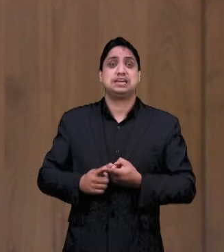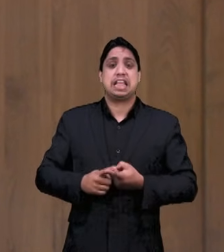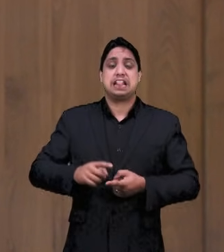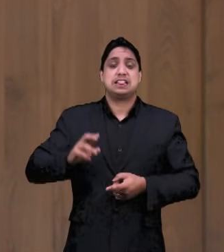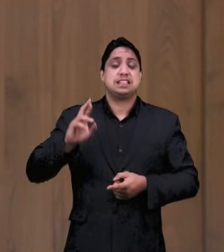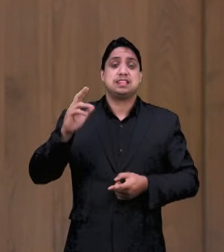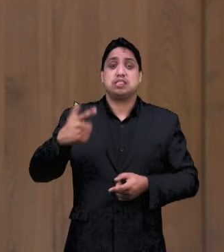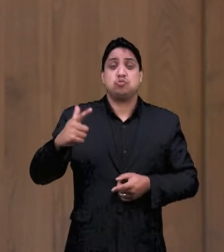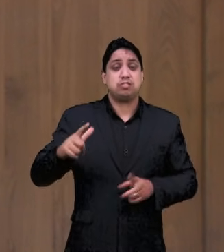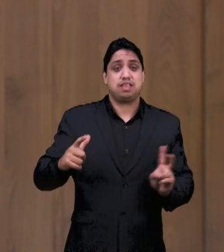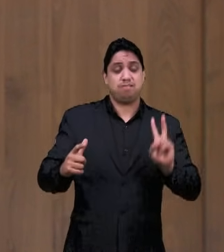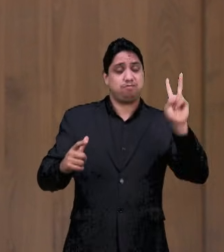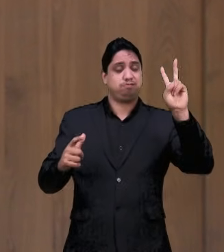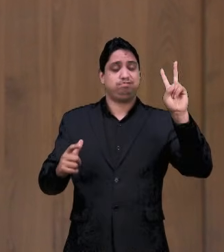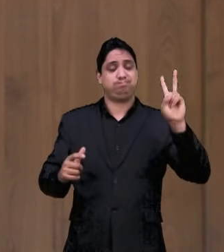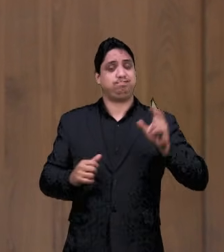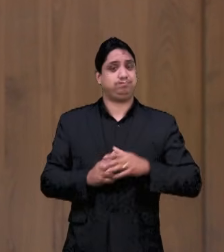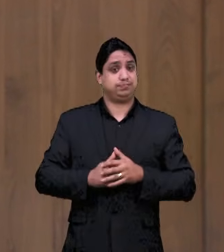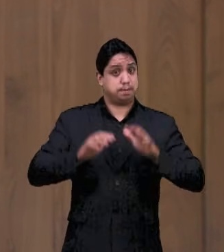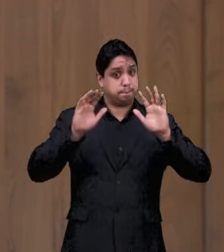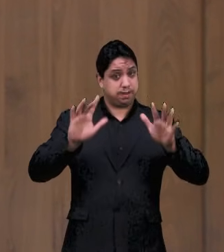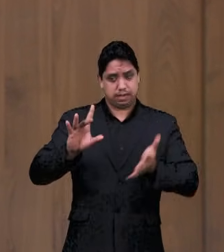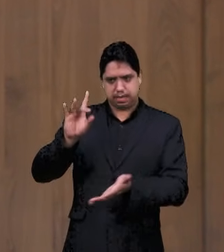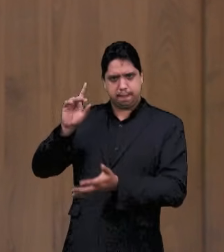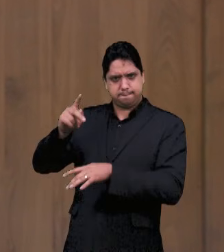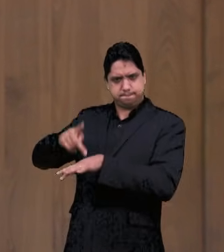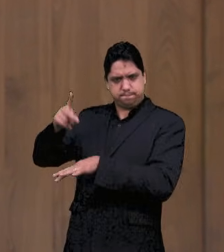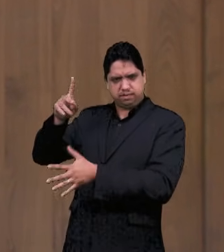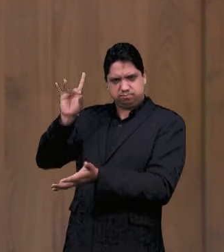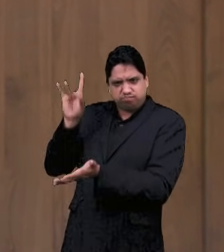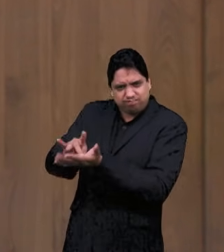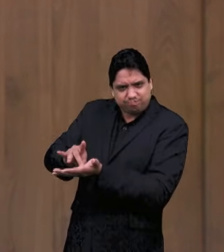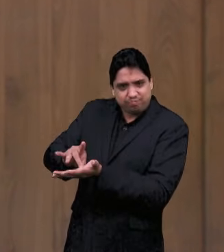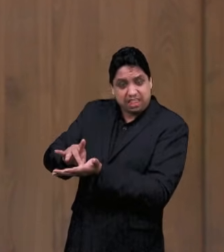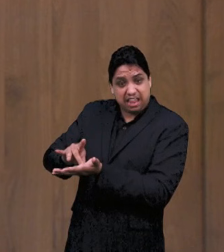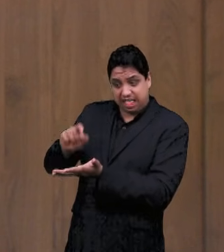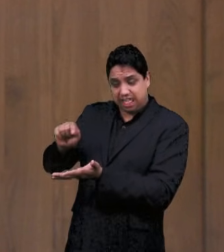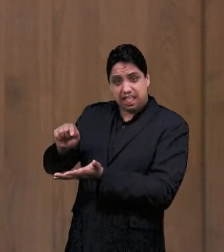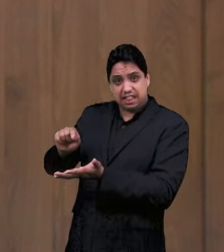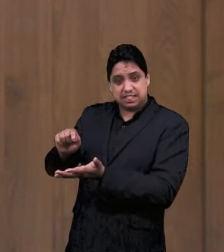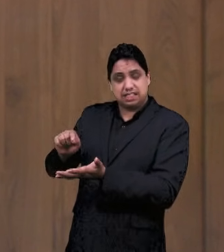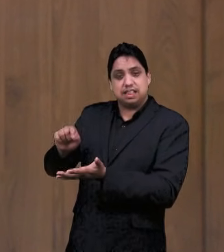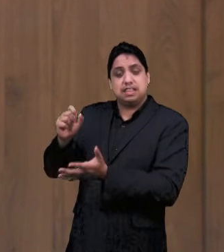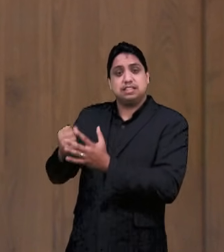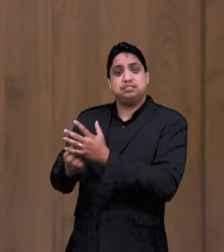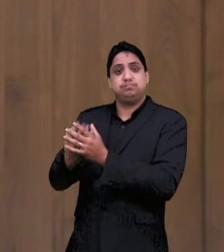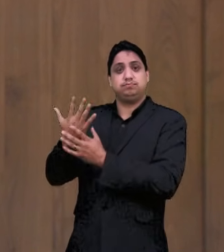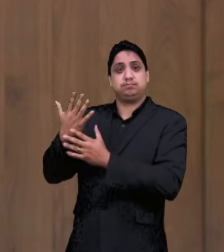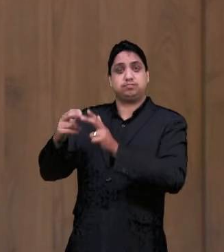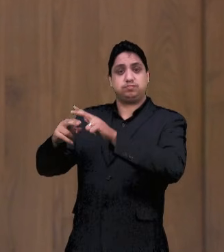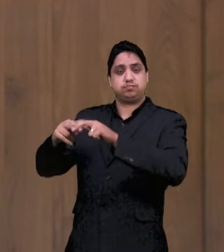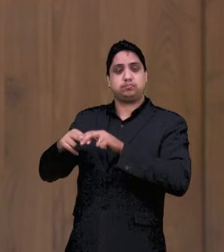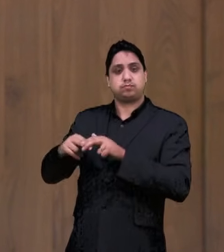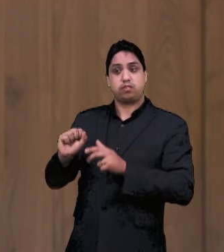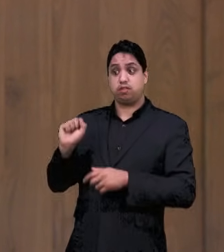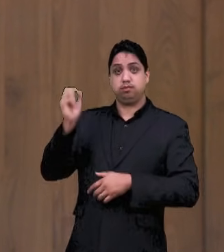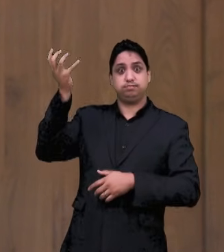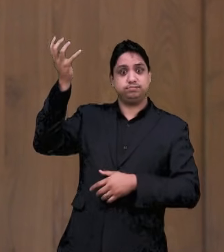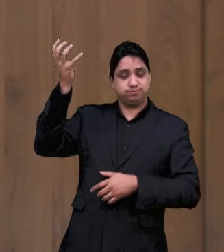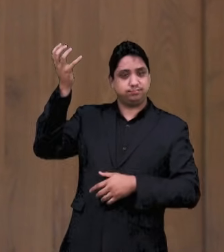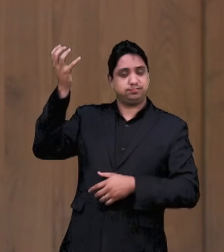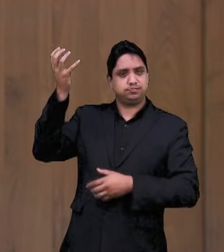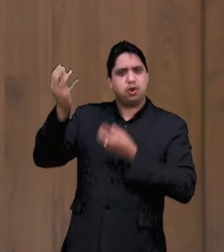qu'elle n'a pas de valeur, mais la perle naturelle, elle est générée